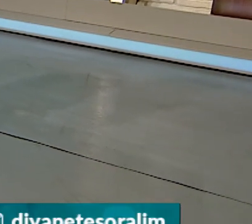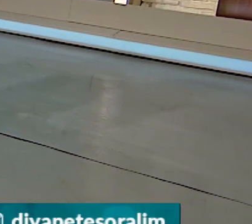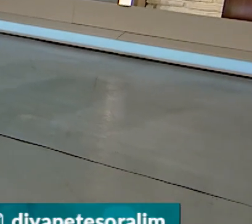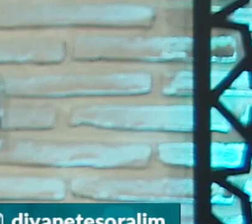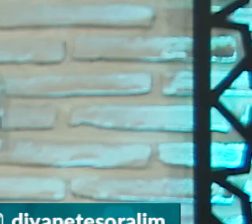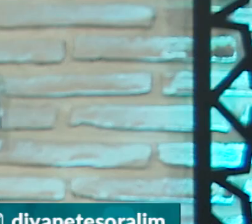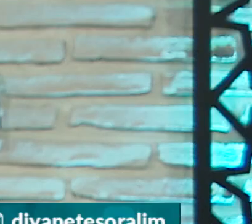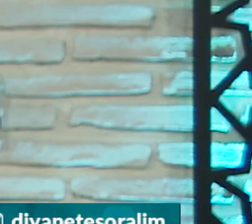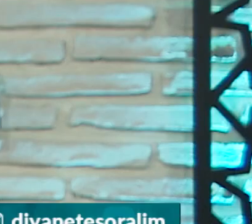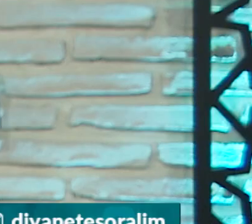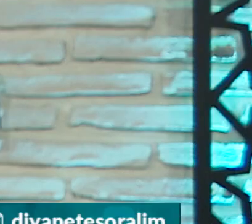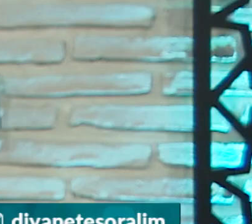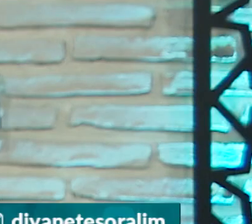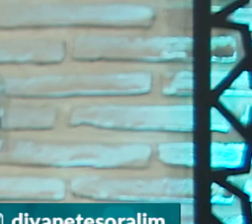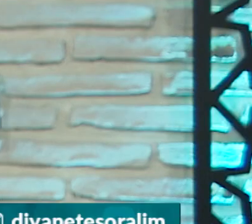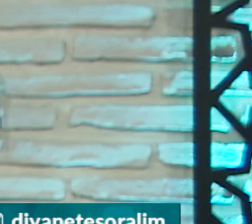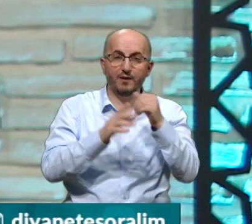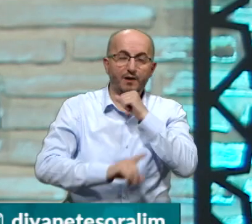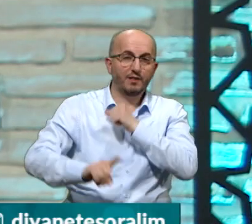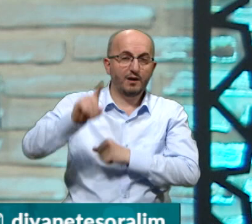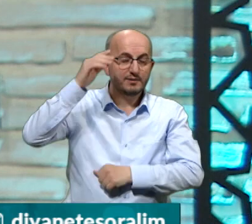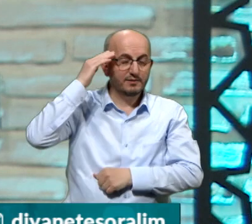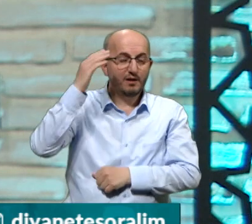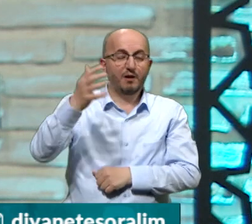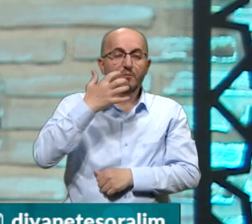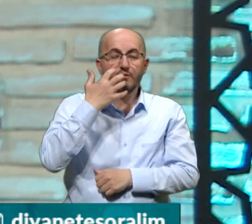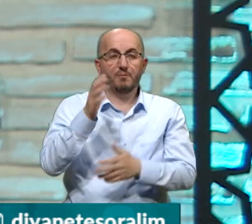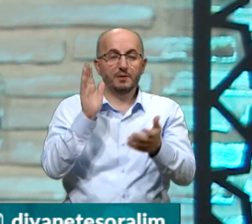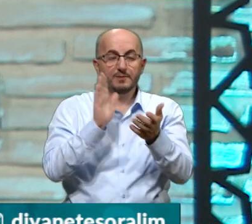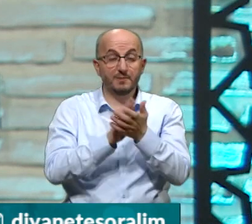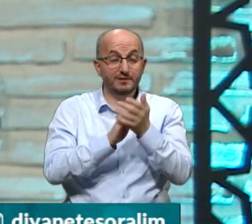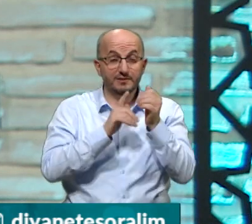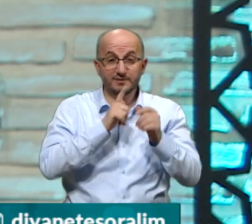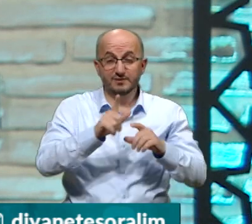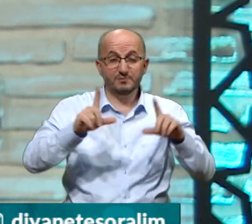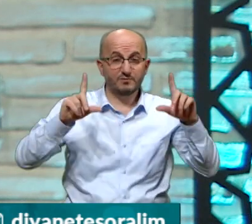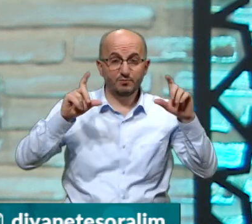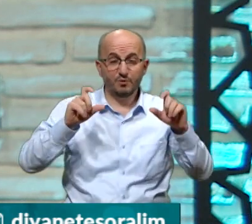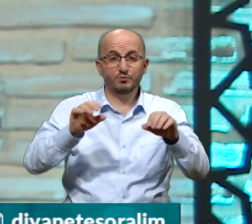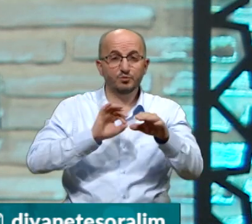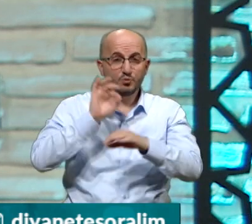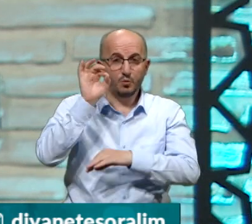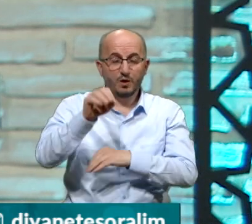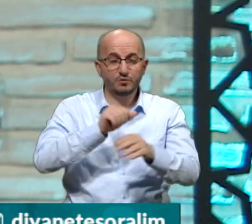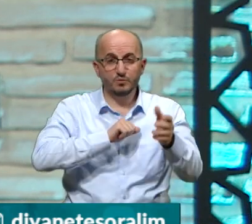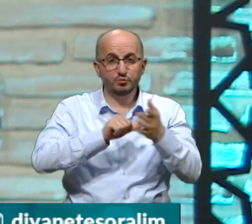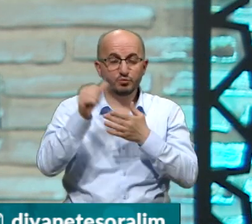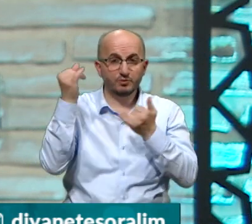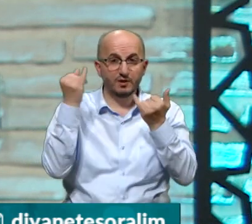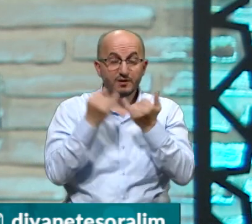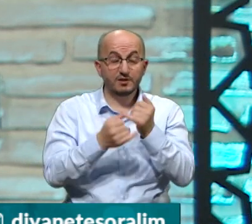diliyoruz Allah'ın selamı rahmeti ve bereketi hepimizin üzerine olsun sesimizin görüntümüzü ulaştı bütün kardeşlerimizi